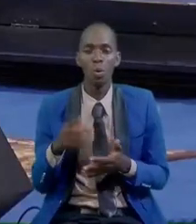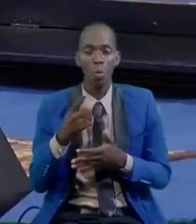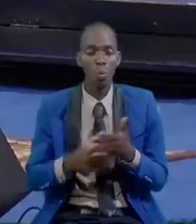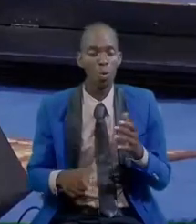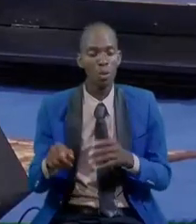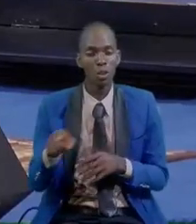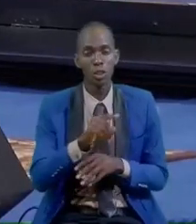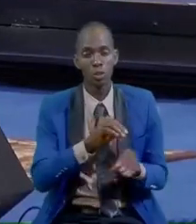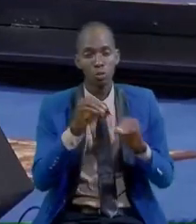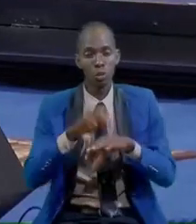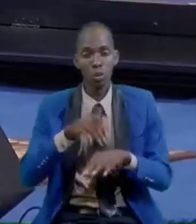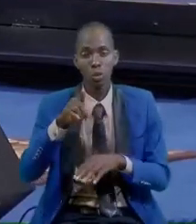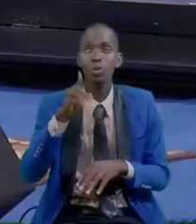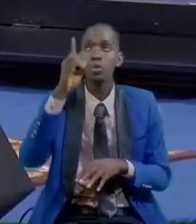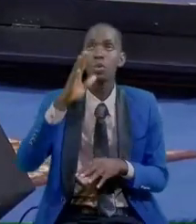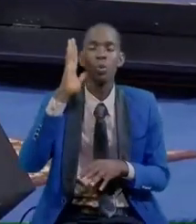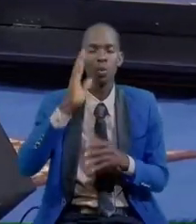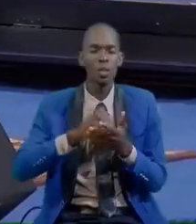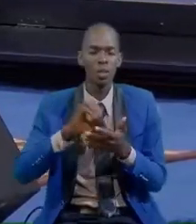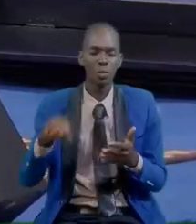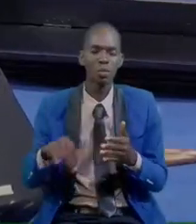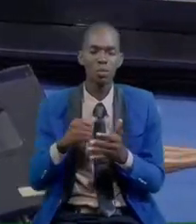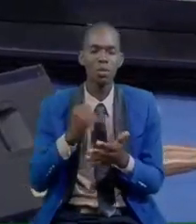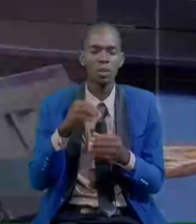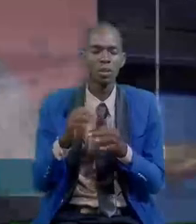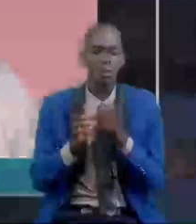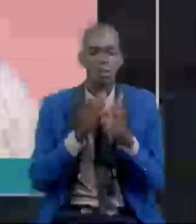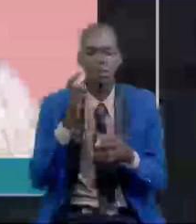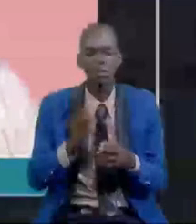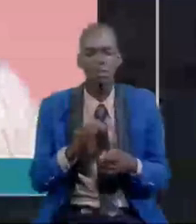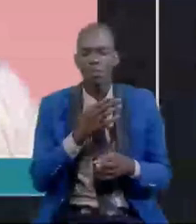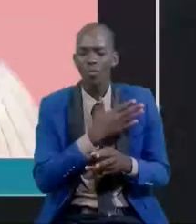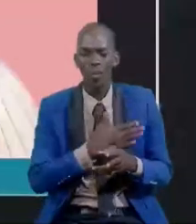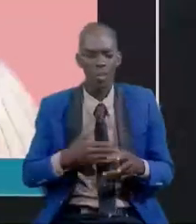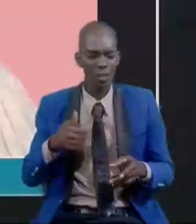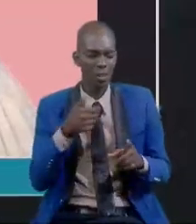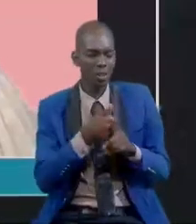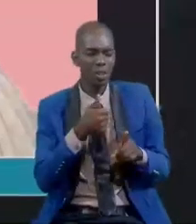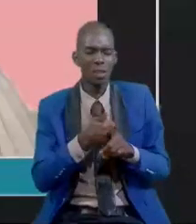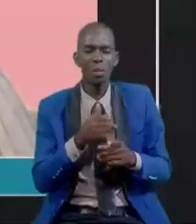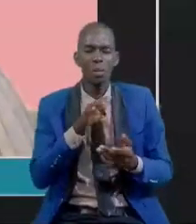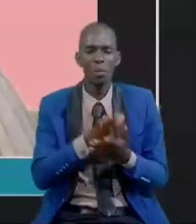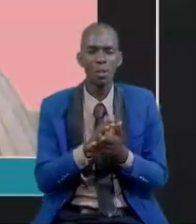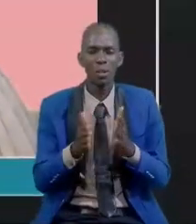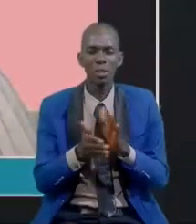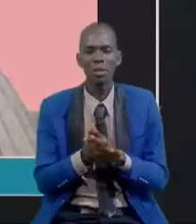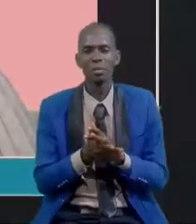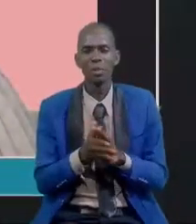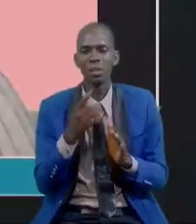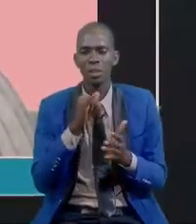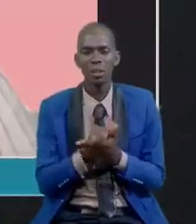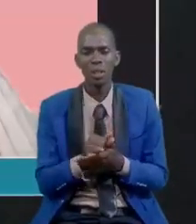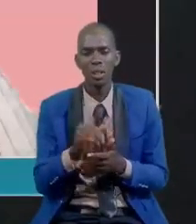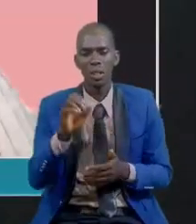ont placé sur toi, Dieu va ôter cela. Et finalement, lui-même est venu, il a dit Seigneur, il